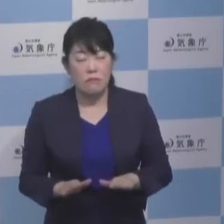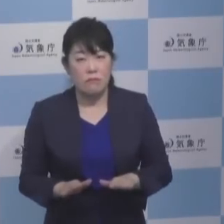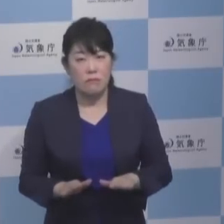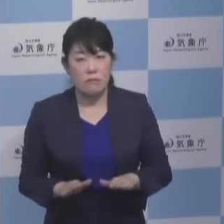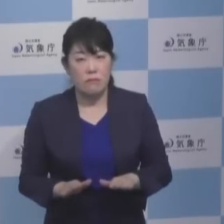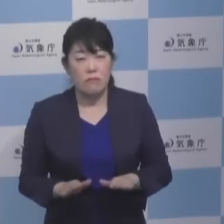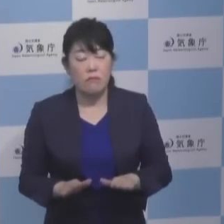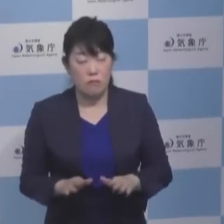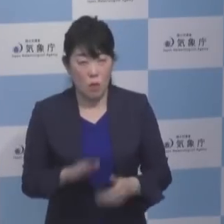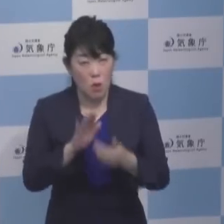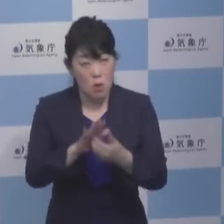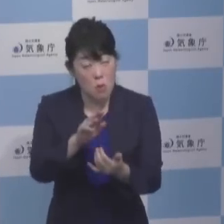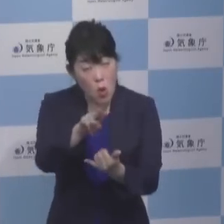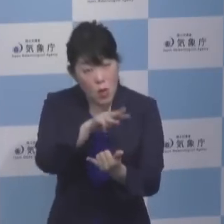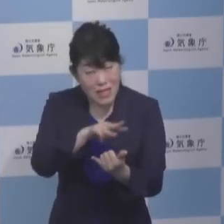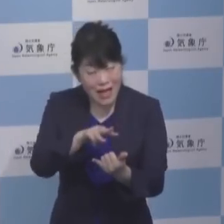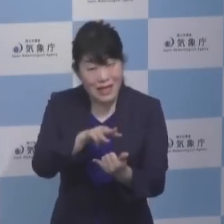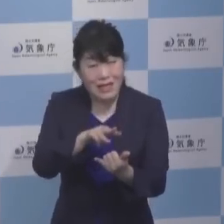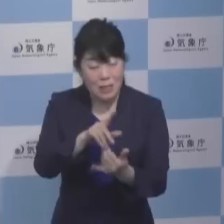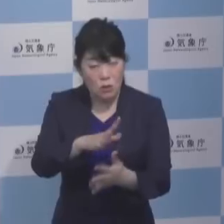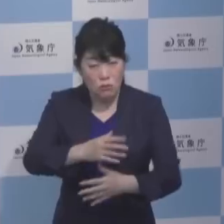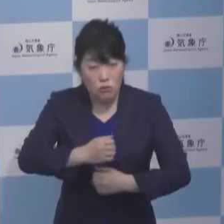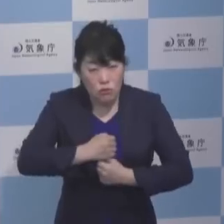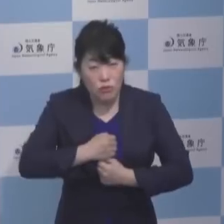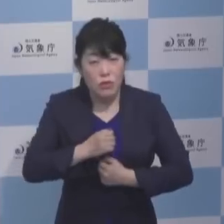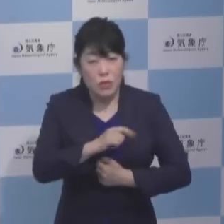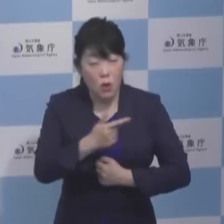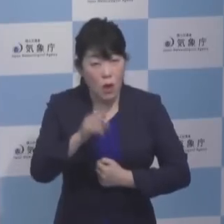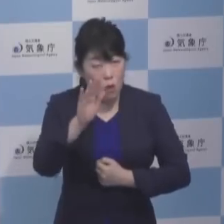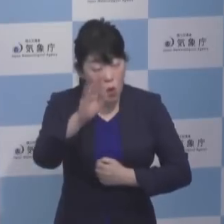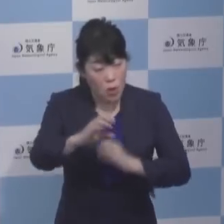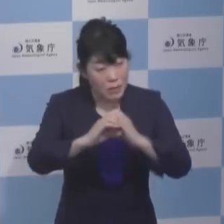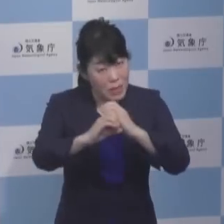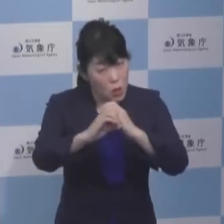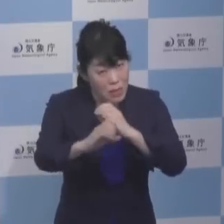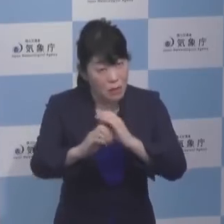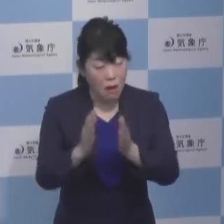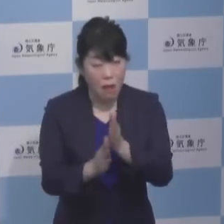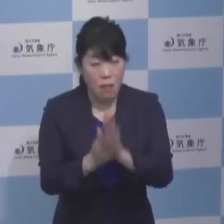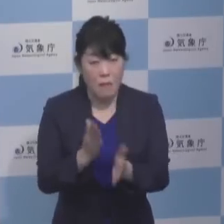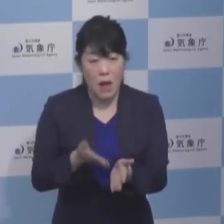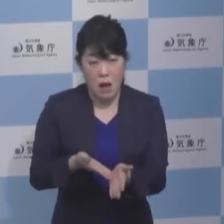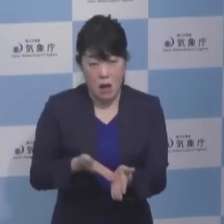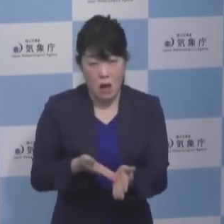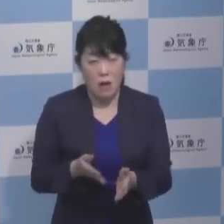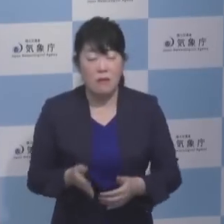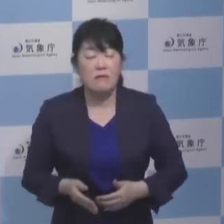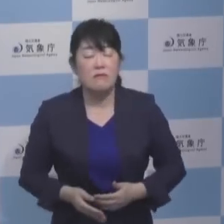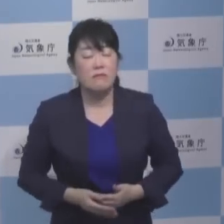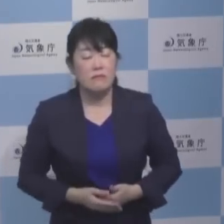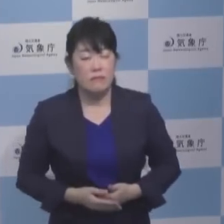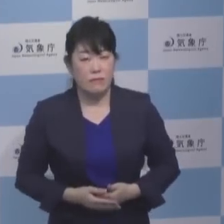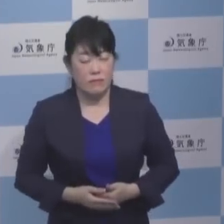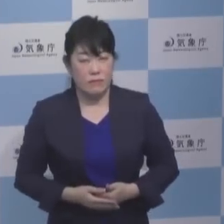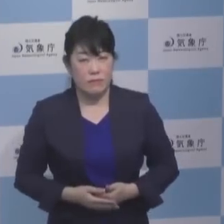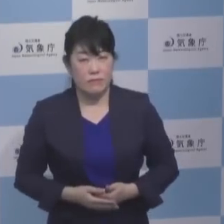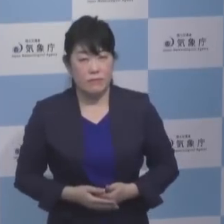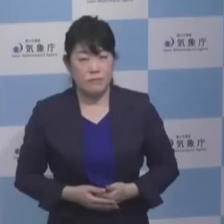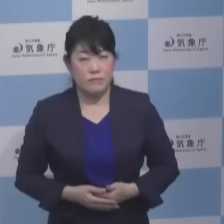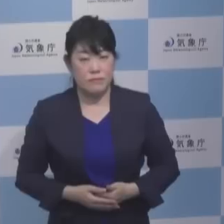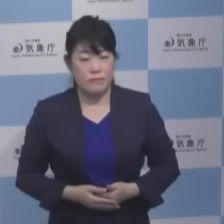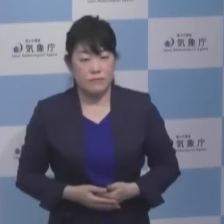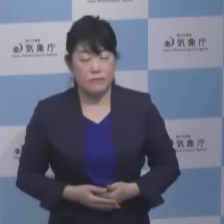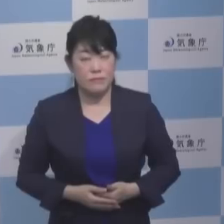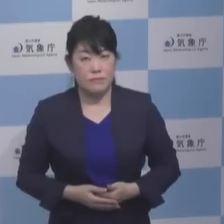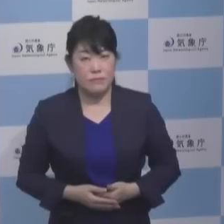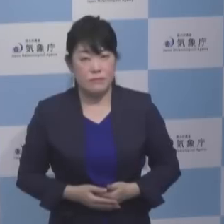防災上の留意事項と今後の見通しを改めて申し上げます。戻っていただいてこちらです